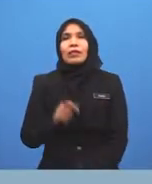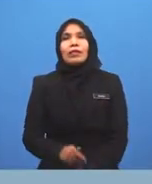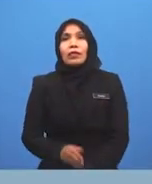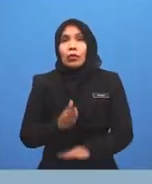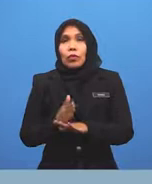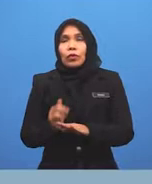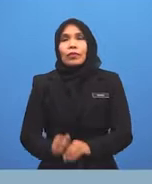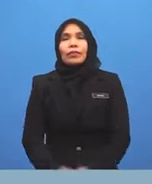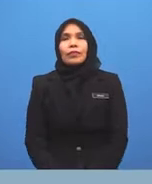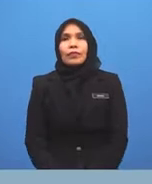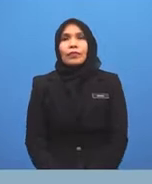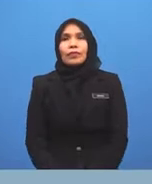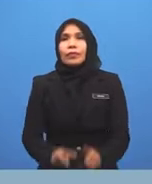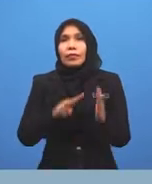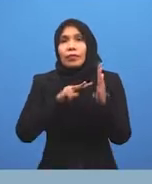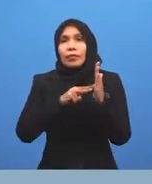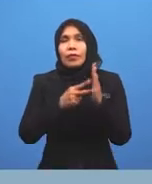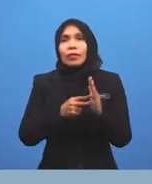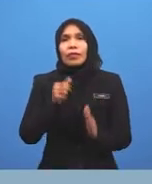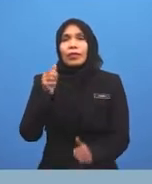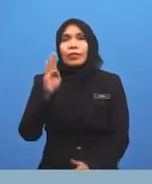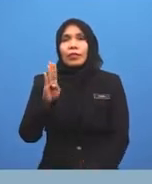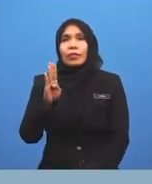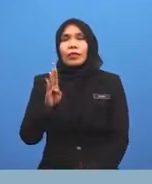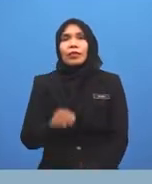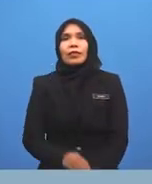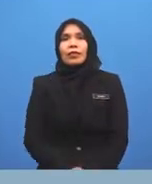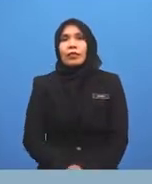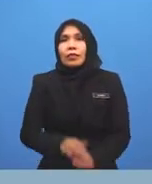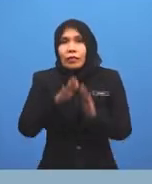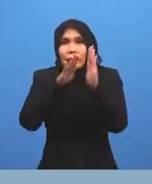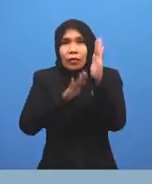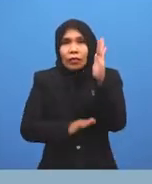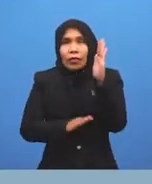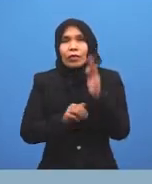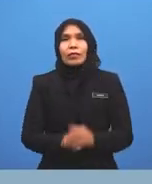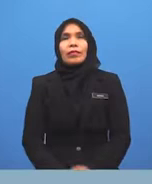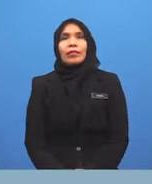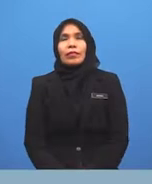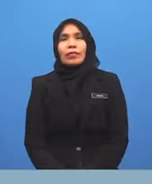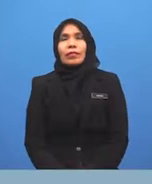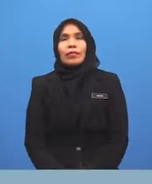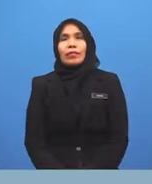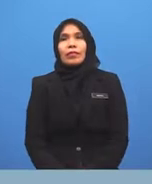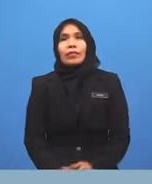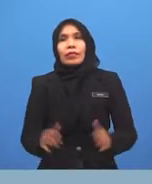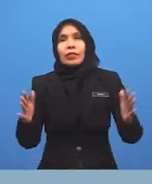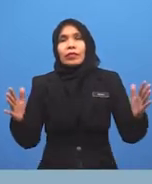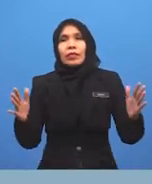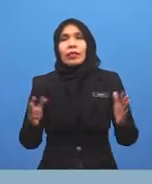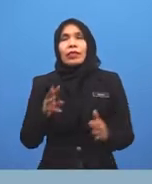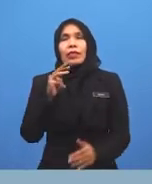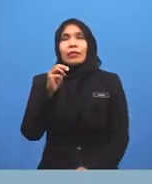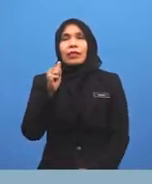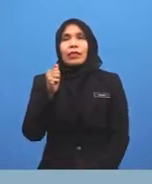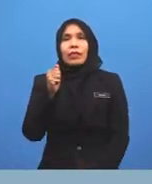bermakna apabila bahagian AB semakin bergerak ke bawah, semakin besar magnitud